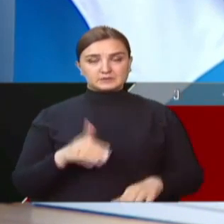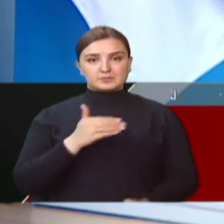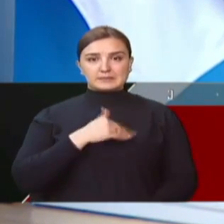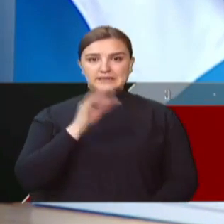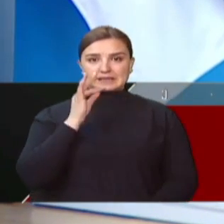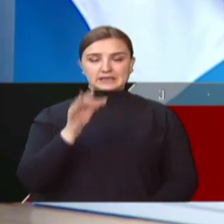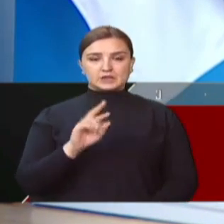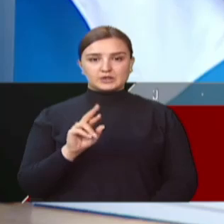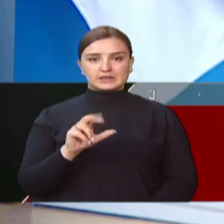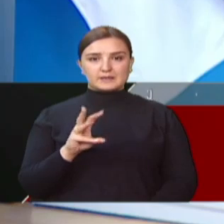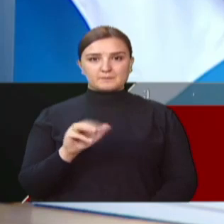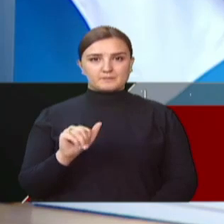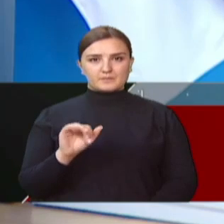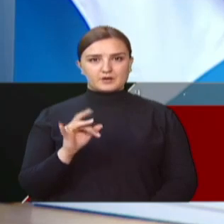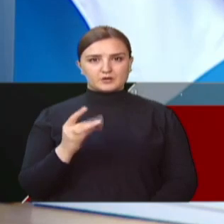რომ დემარში